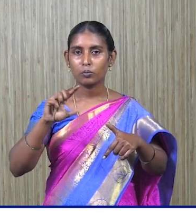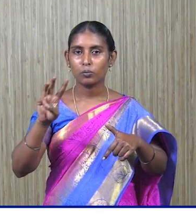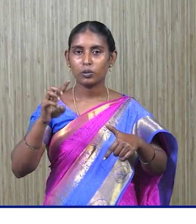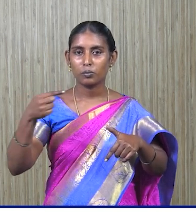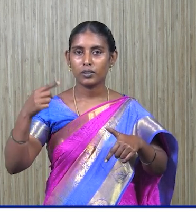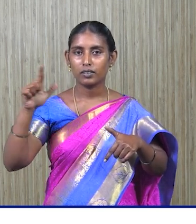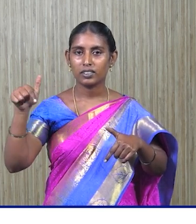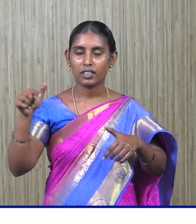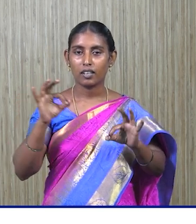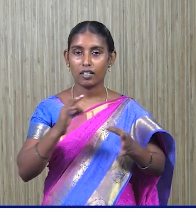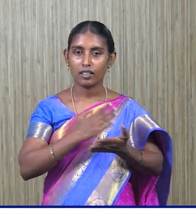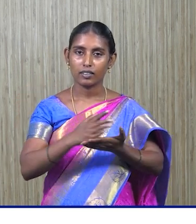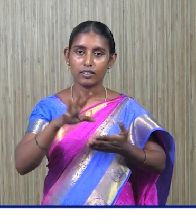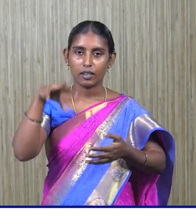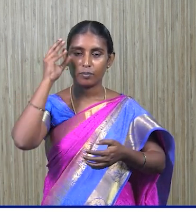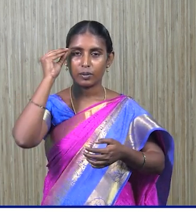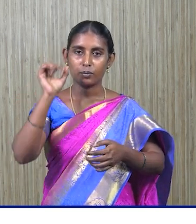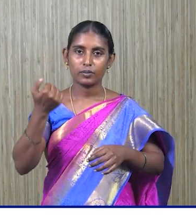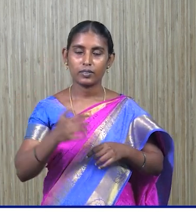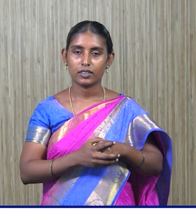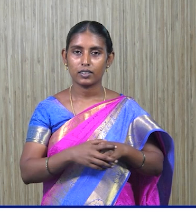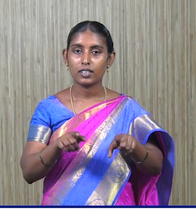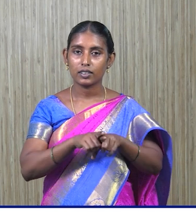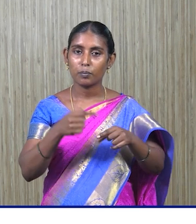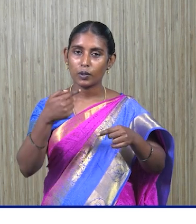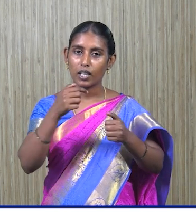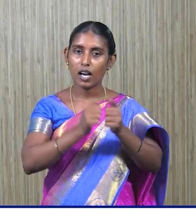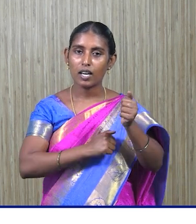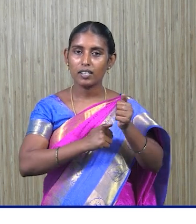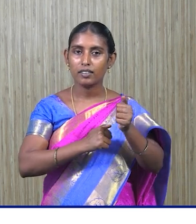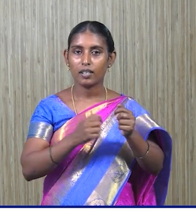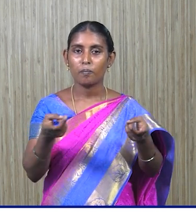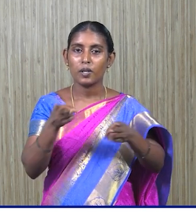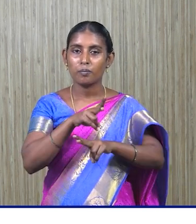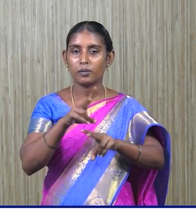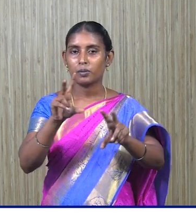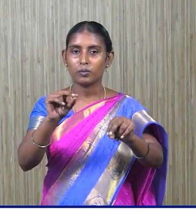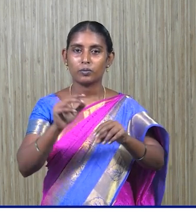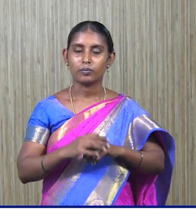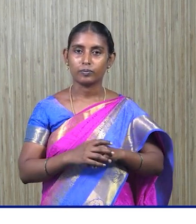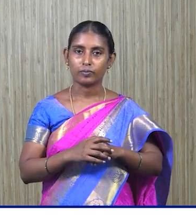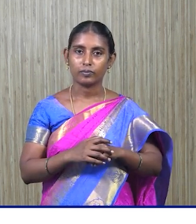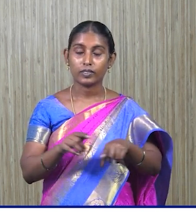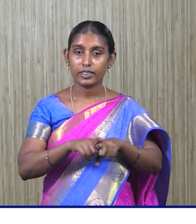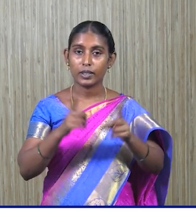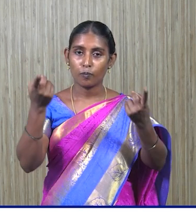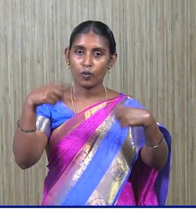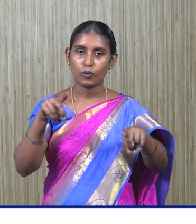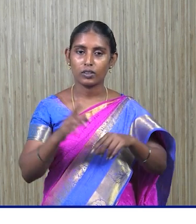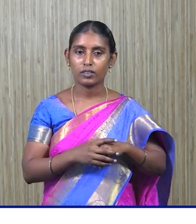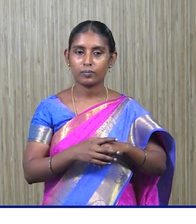3 - 7 என்று நாம் தெளிவாக புரிந்து கொள்ளலாம். அப்போது கழித்தலில் வந்து பரிமாற்றம் பண்ணும்போது நிறைவு செய்யப்படவில்லை. அதே போன்று தான் வகுத்தல்,